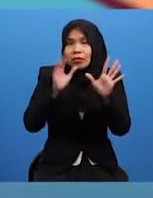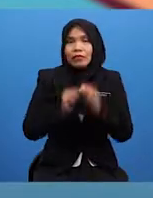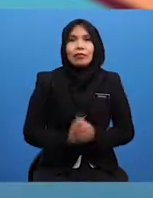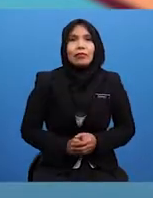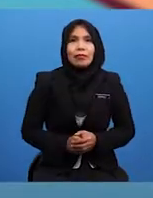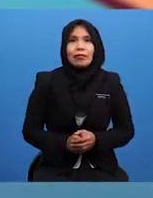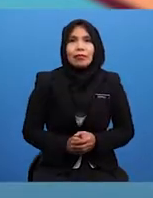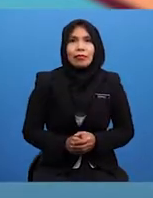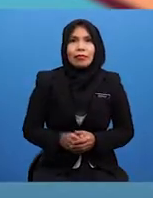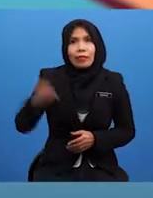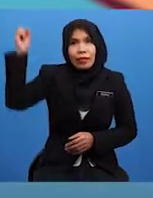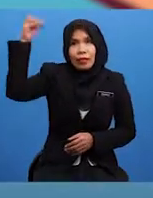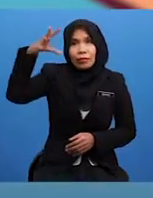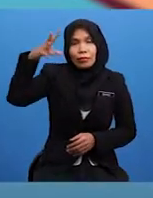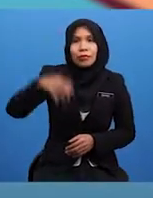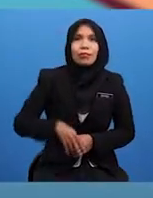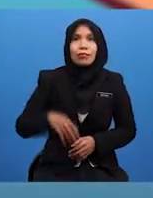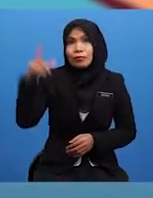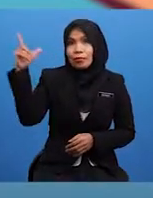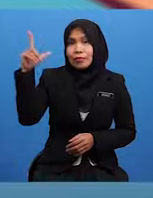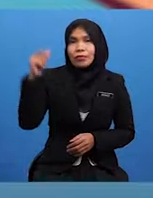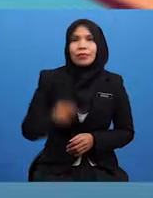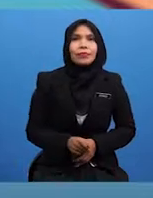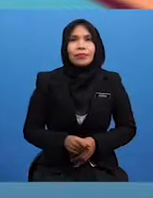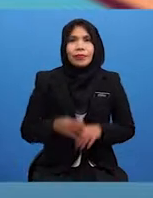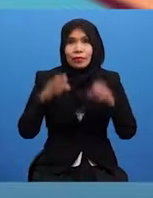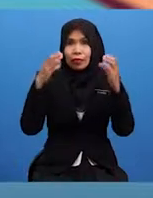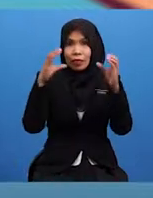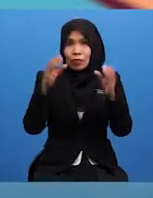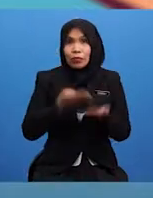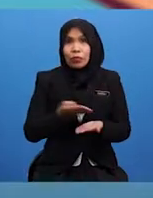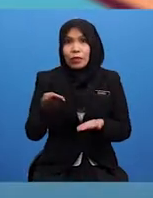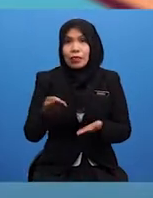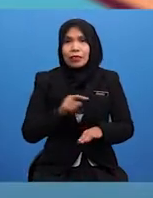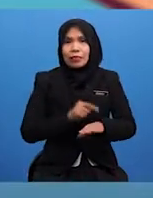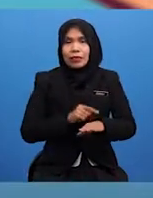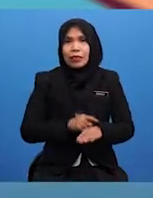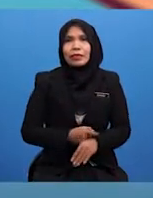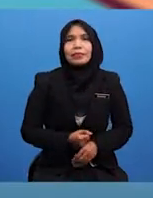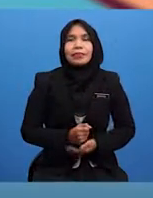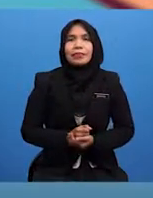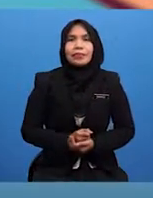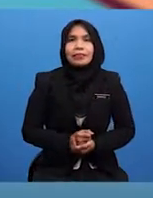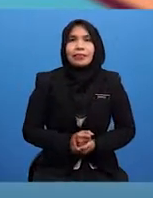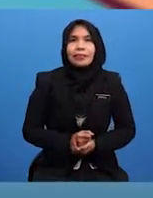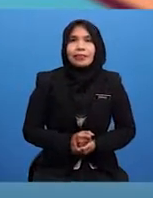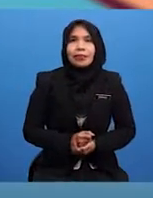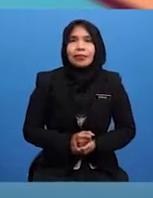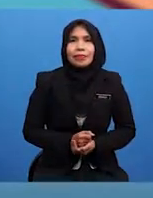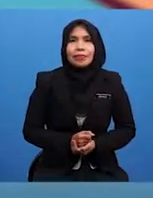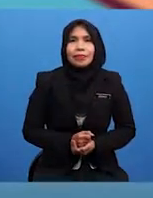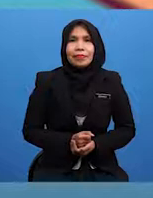kamu 10 saat untuk memikirkan jawapannya. Bermula dari sekarang.